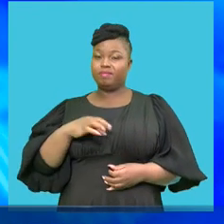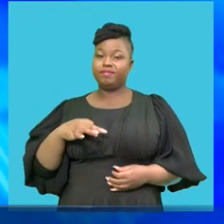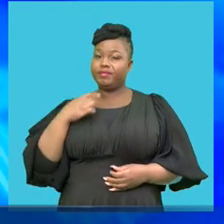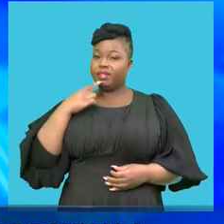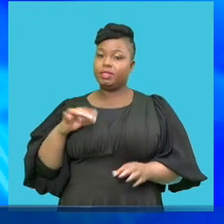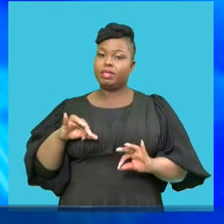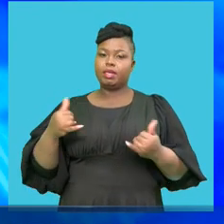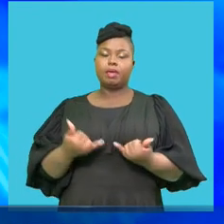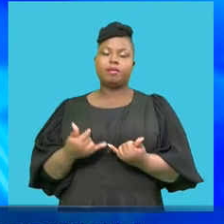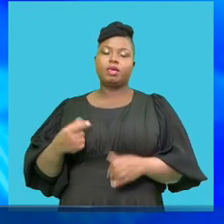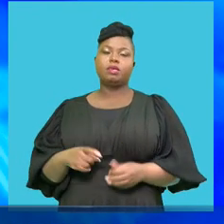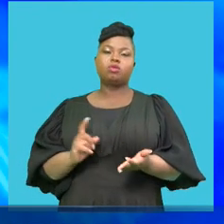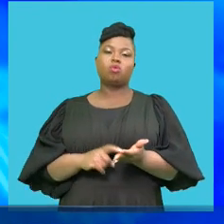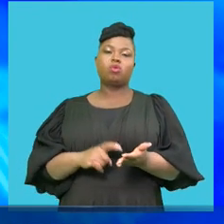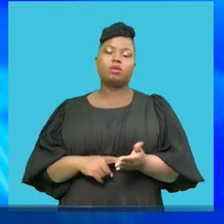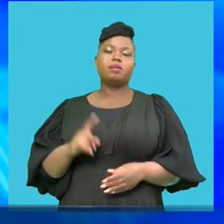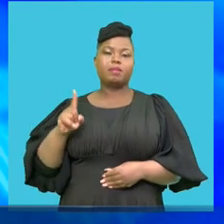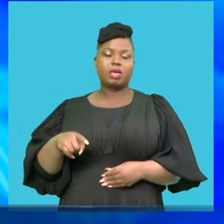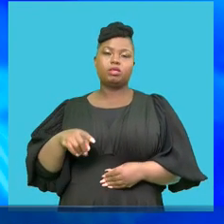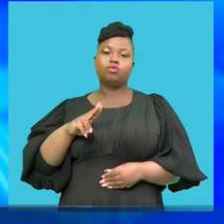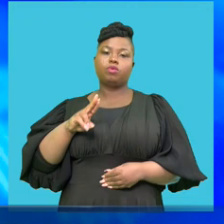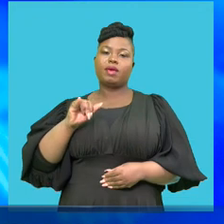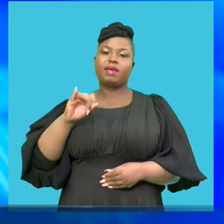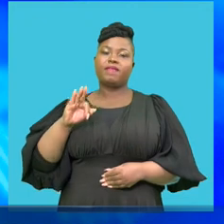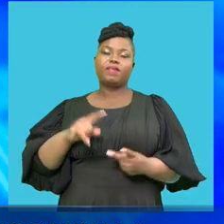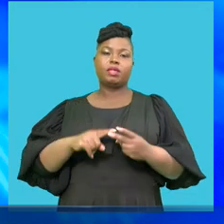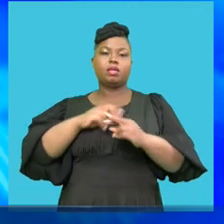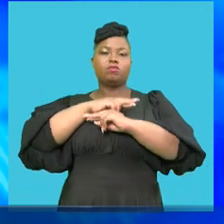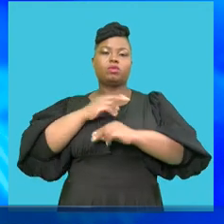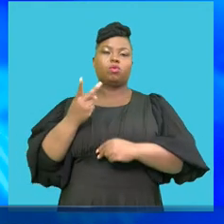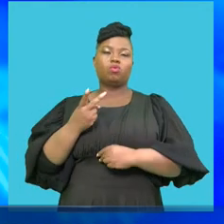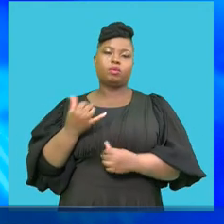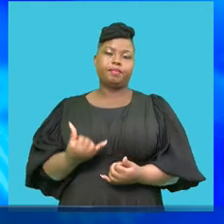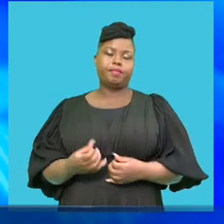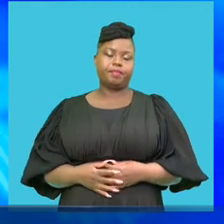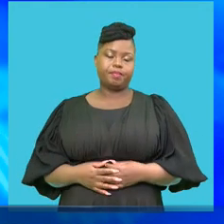bathi inkampani ibatyala umvuzo wekhefu, i-UIF kwenye neebhonasi zenkonzo.